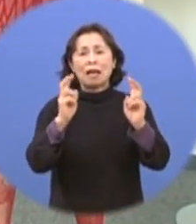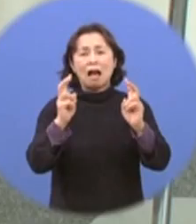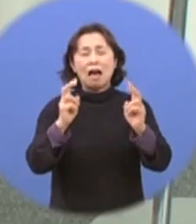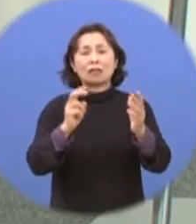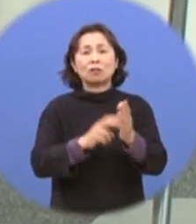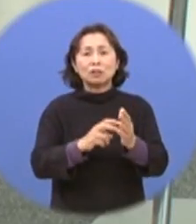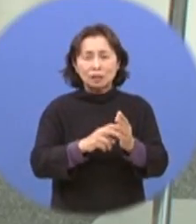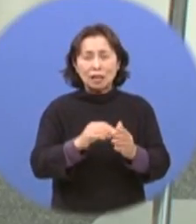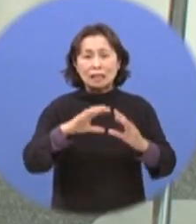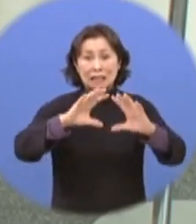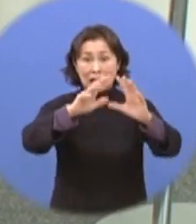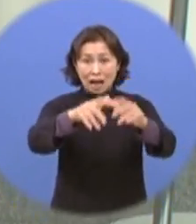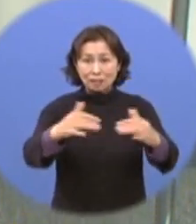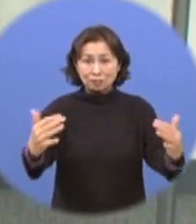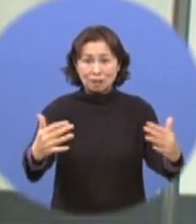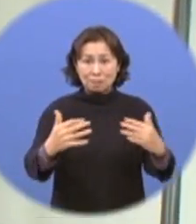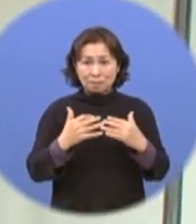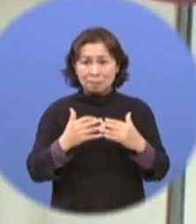ます